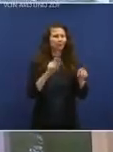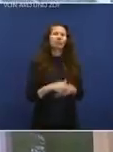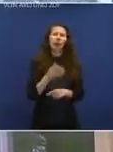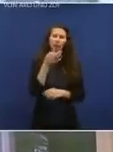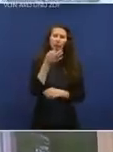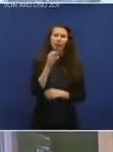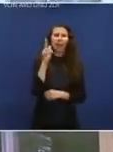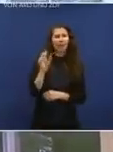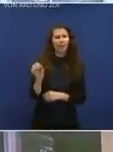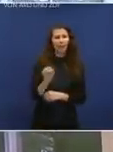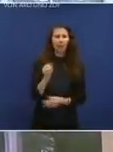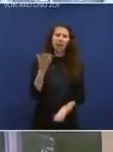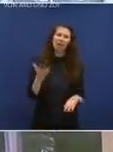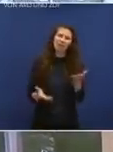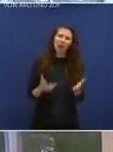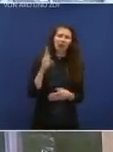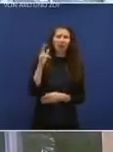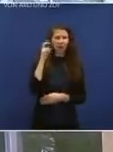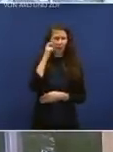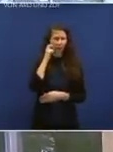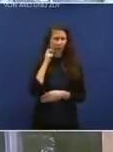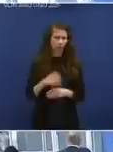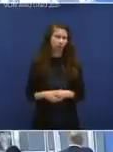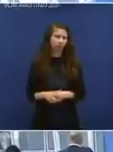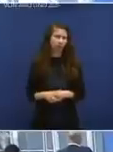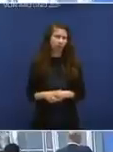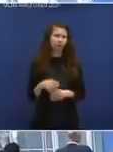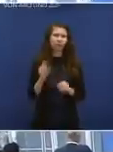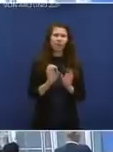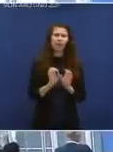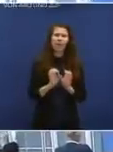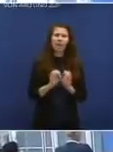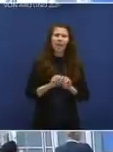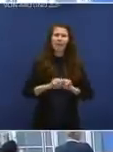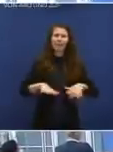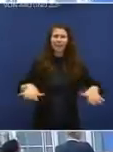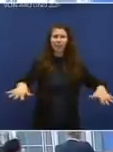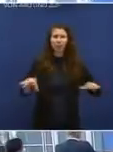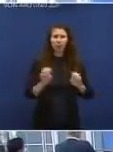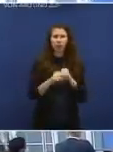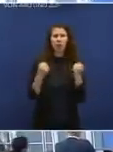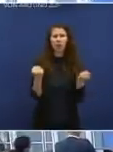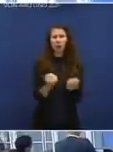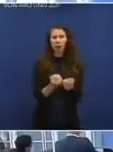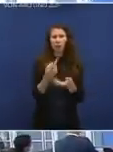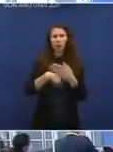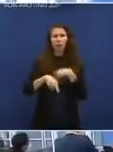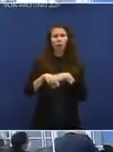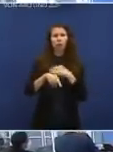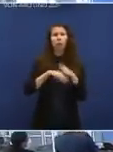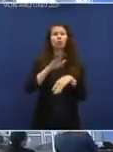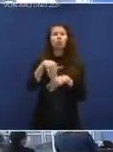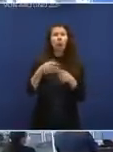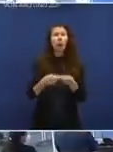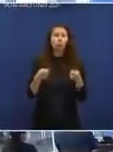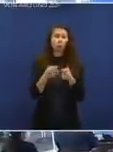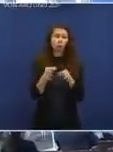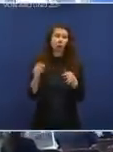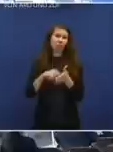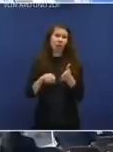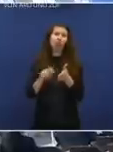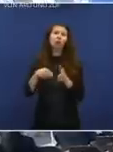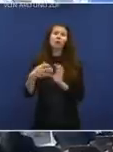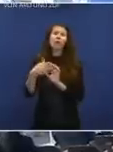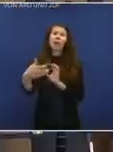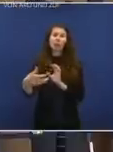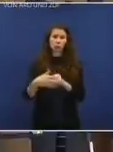an Herrn Seibert, gegebenenfalls auch Herr Alter. Die epidemische Lage soll ja über die Bundestagswahl hinaus verlängert werden. Und nun gibt